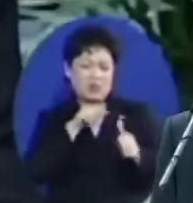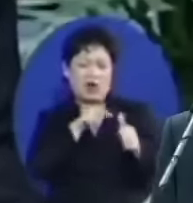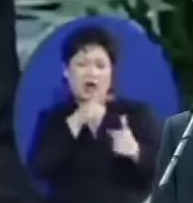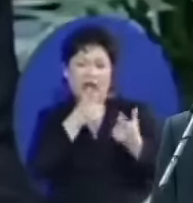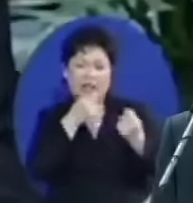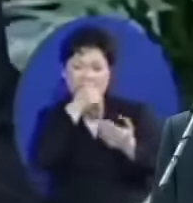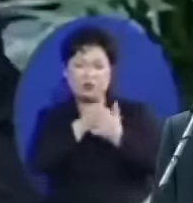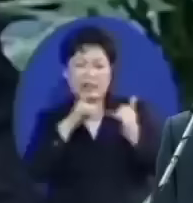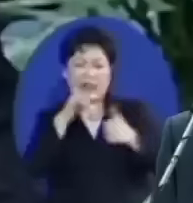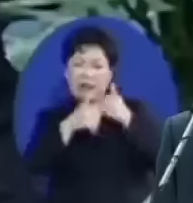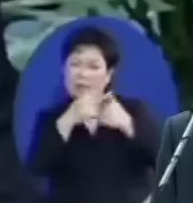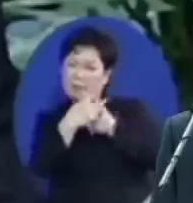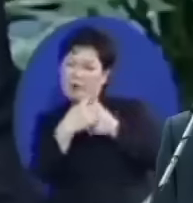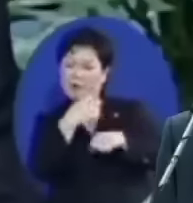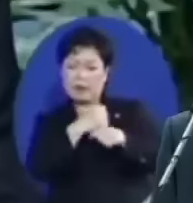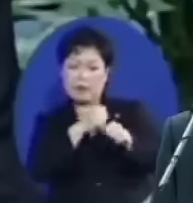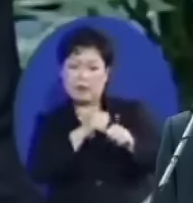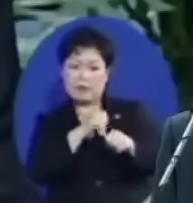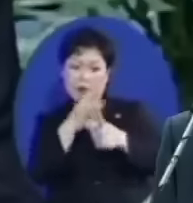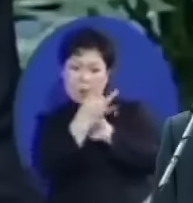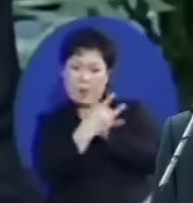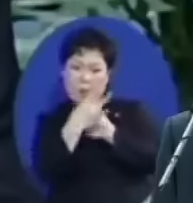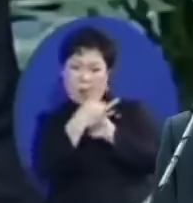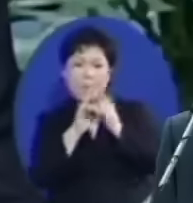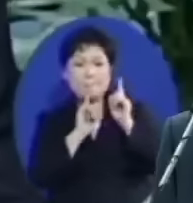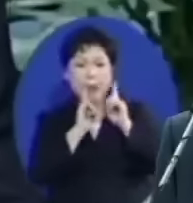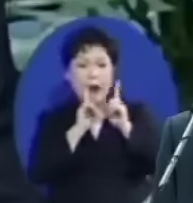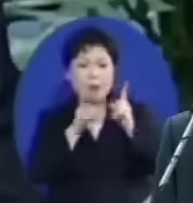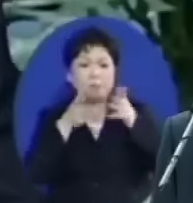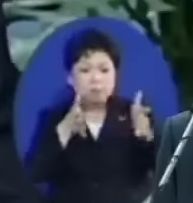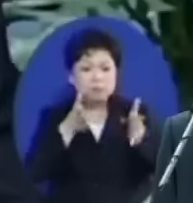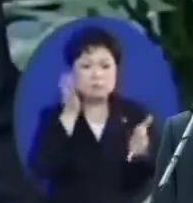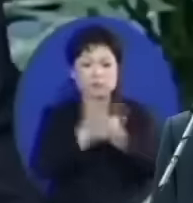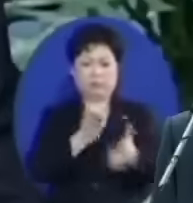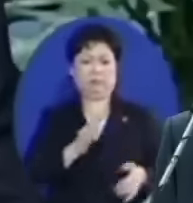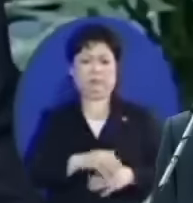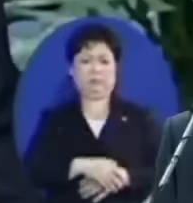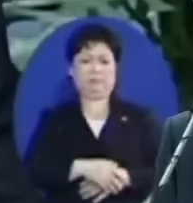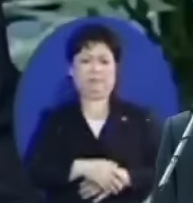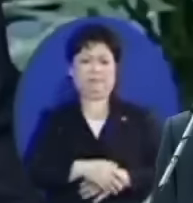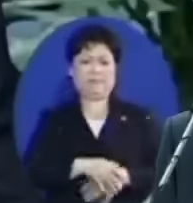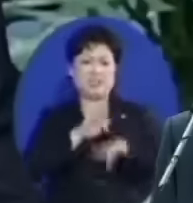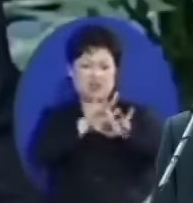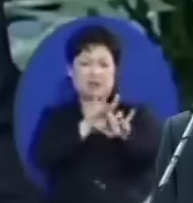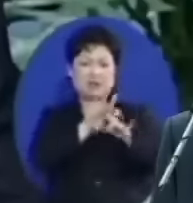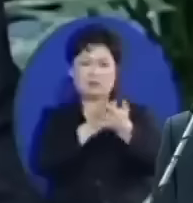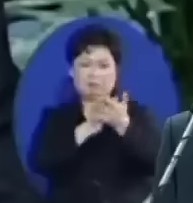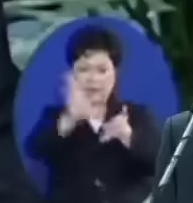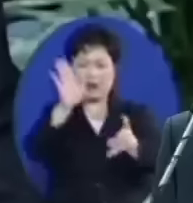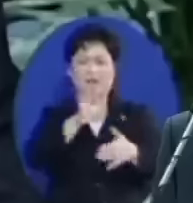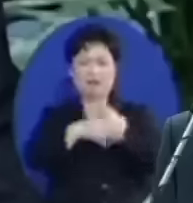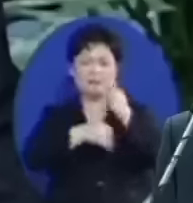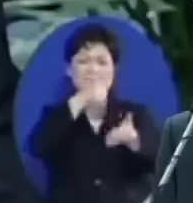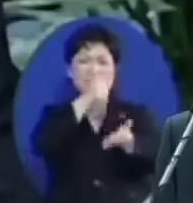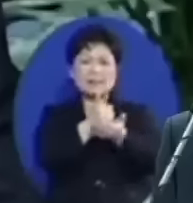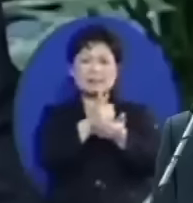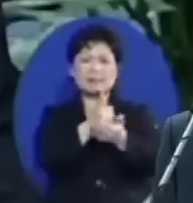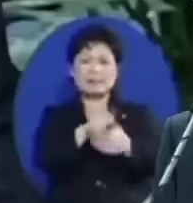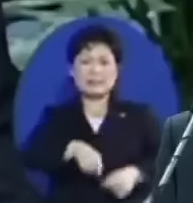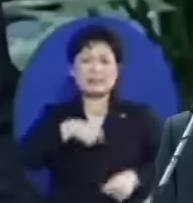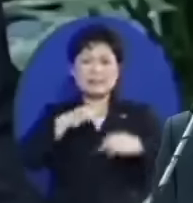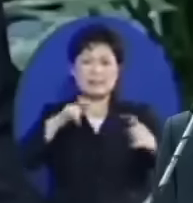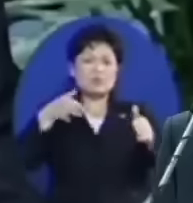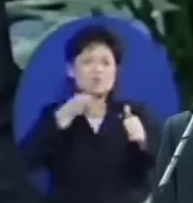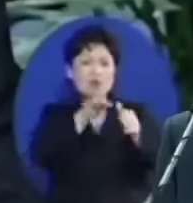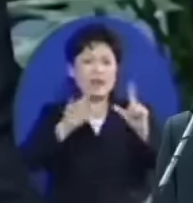하나님이 미워하신다 그런 말에 속아 넘어가지 마십시오. 사탄아 물러가라. 하나님은 의인을 부르러